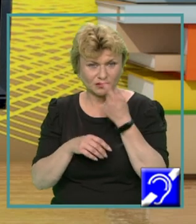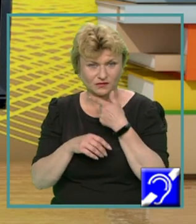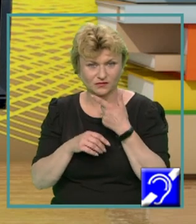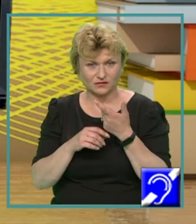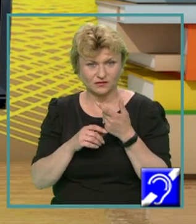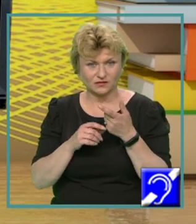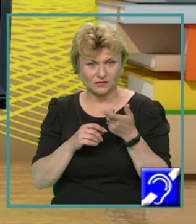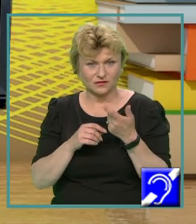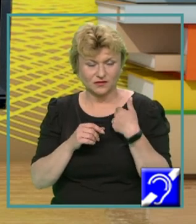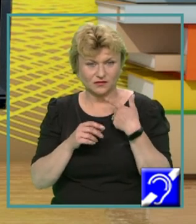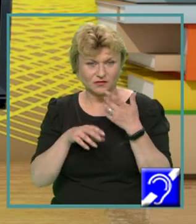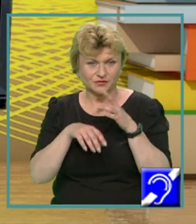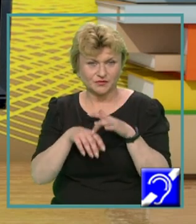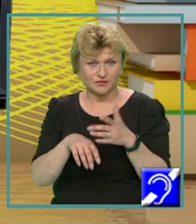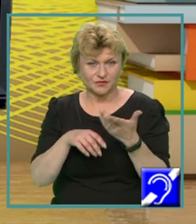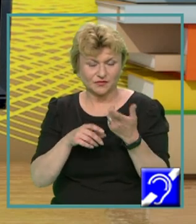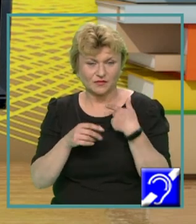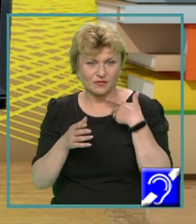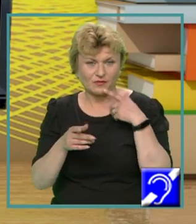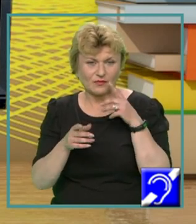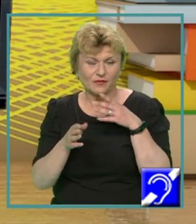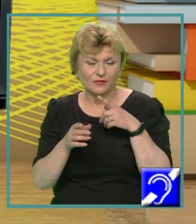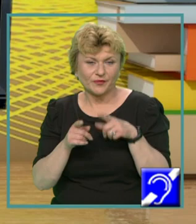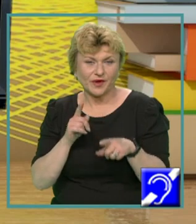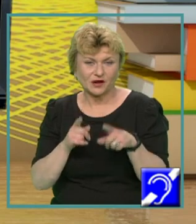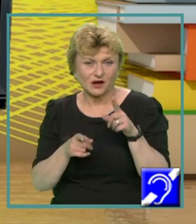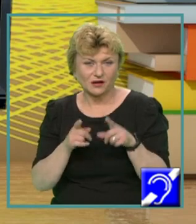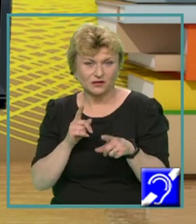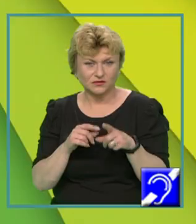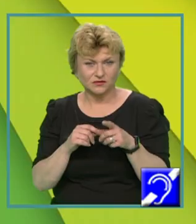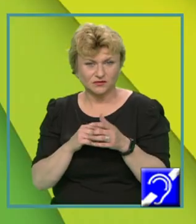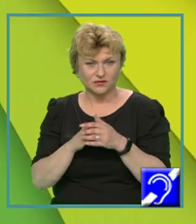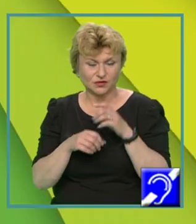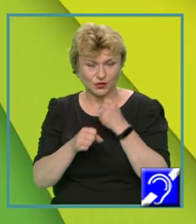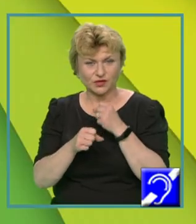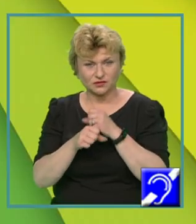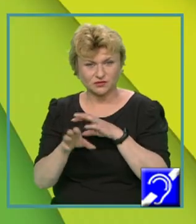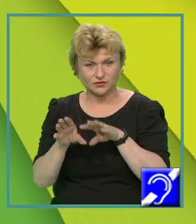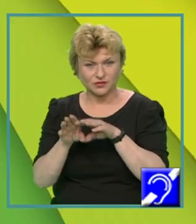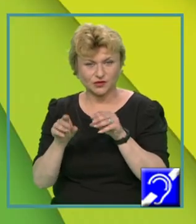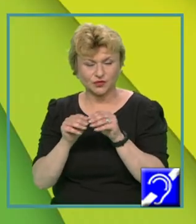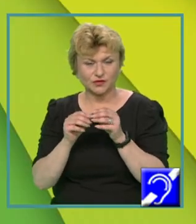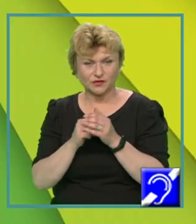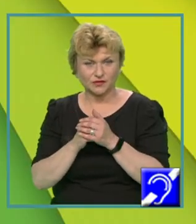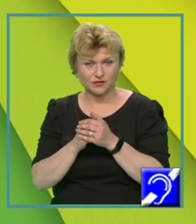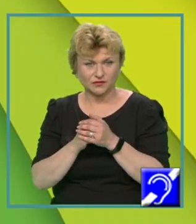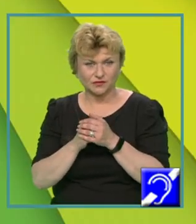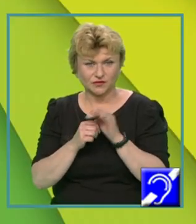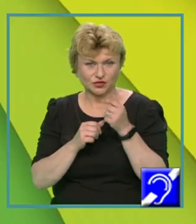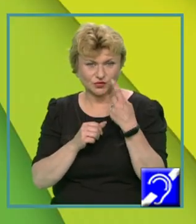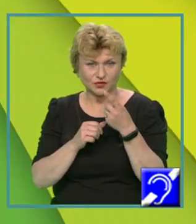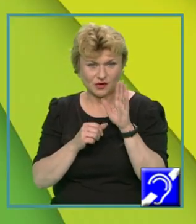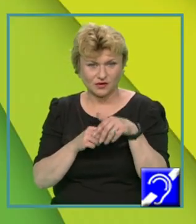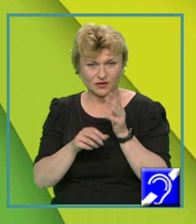ADN-ului, observăm cele două catene paralele, răsucite în spirală, legate între ele prin punți de hidrogen. Ne amintim că una